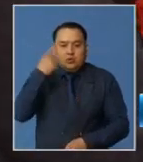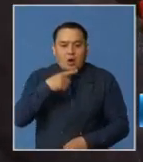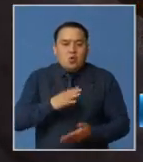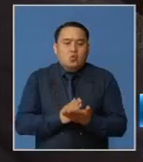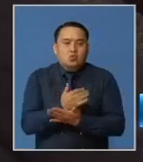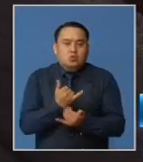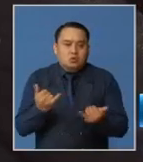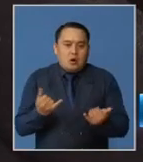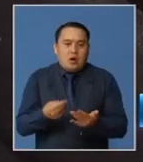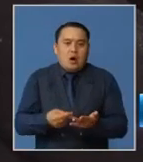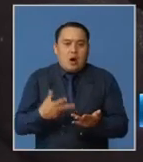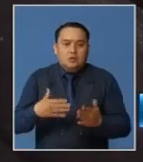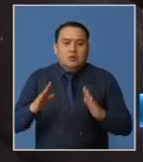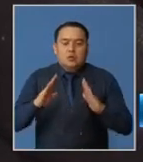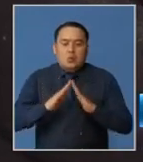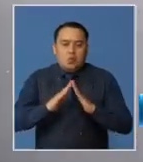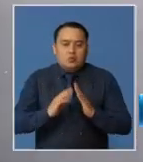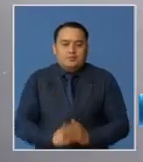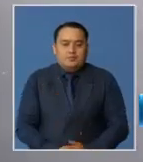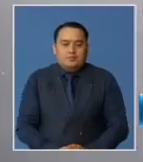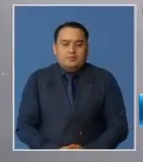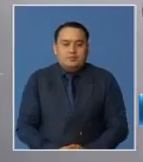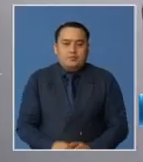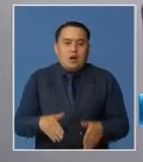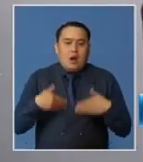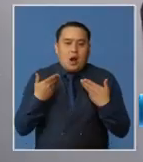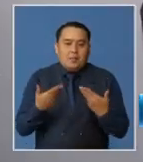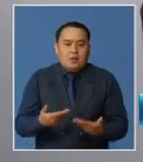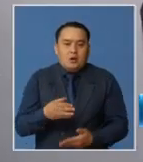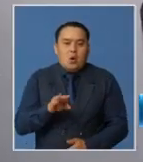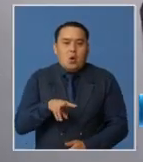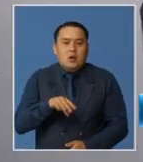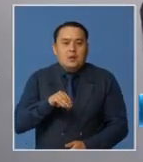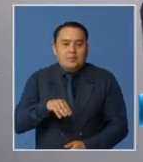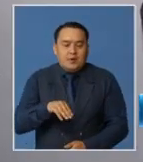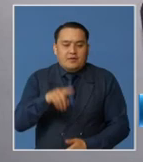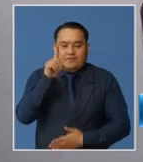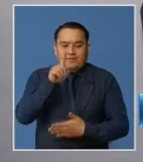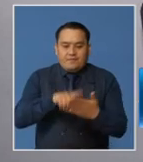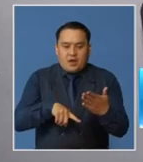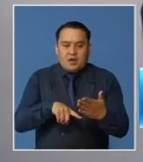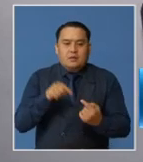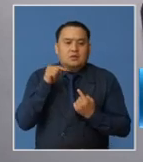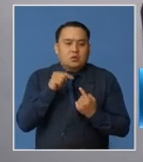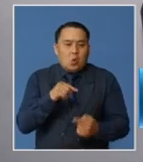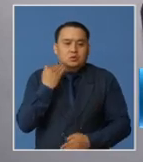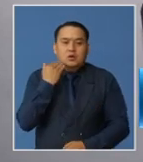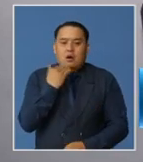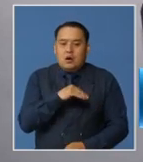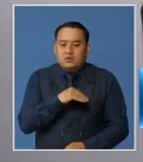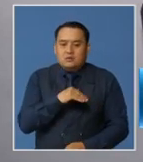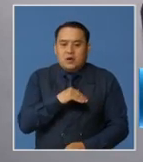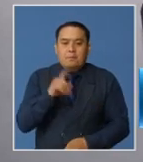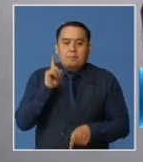услуге приема анализов на дому. Обращаемся в Олимп, потому что верим. Очень достоверно, качественно